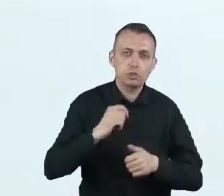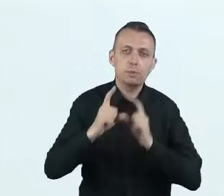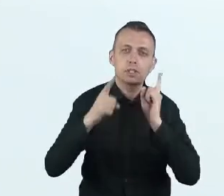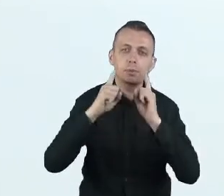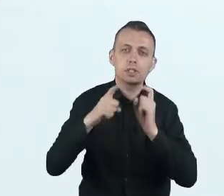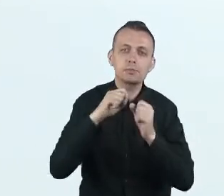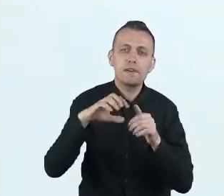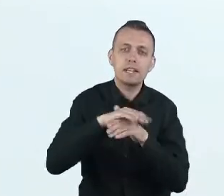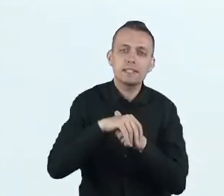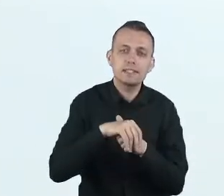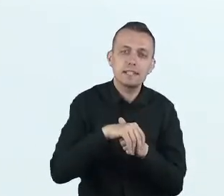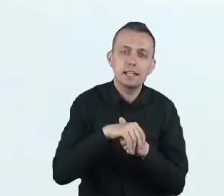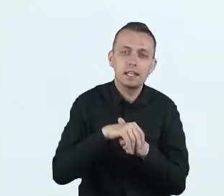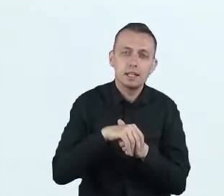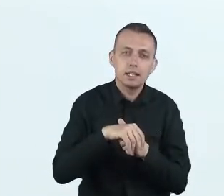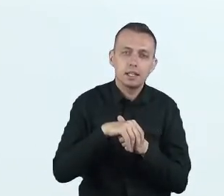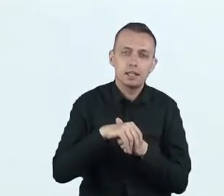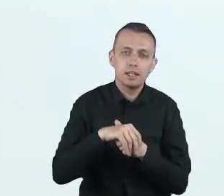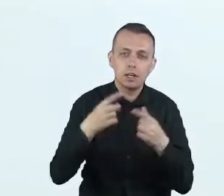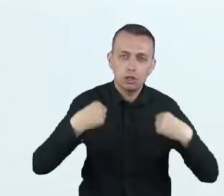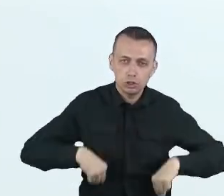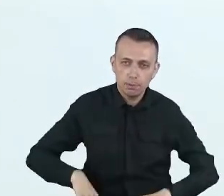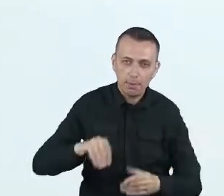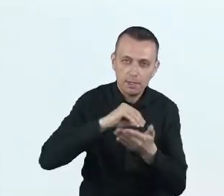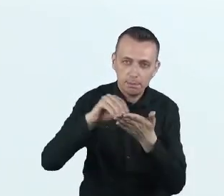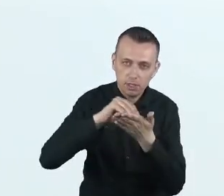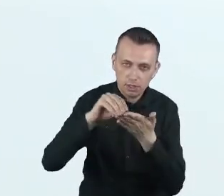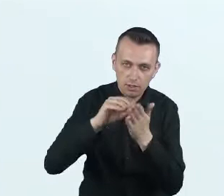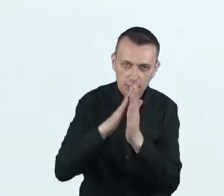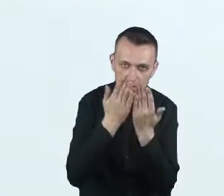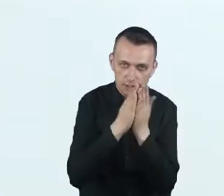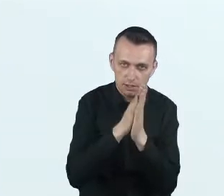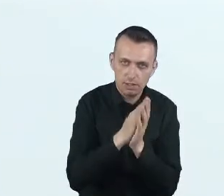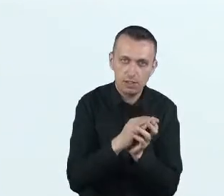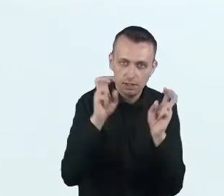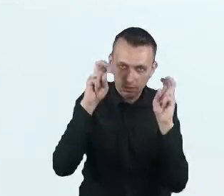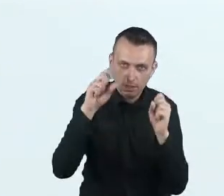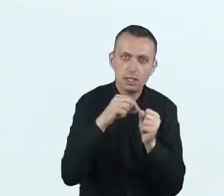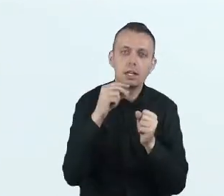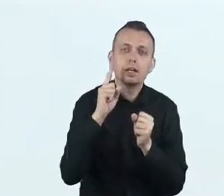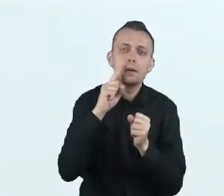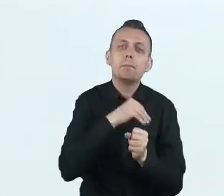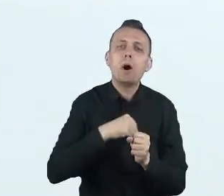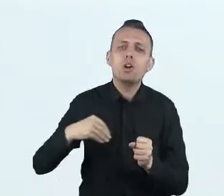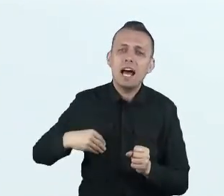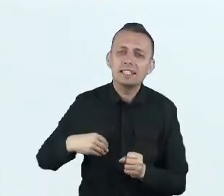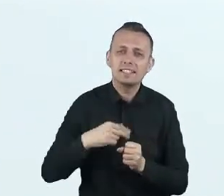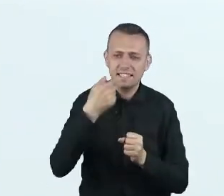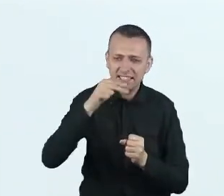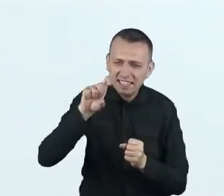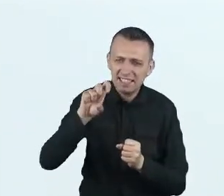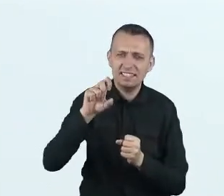Mieszkańcy Kutna mogli porozmawiać z autorami monografii pod tytułem Polacy nic się nie stało. Patriotyzm oczami młodzieży. Podczas